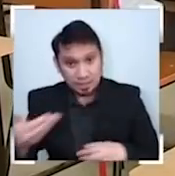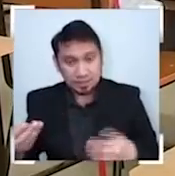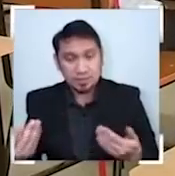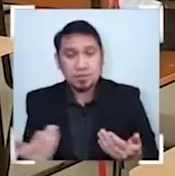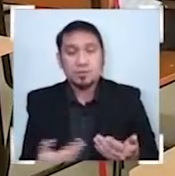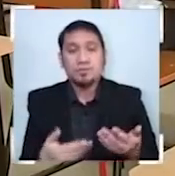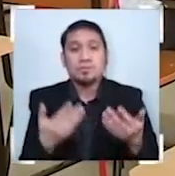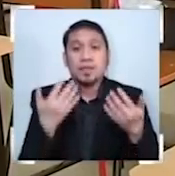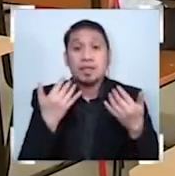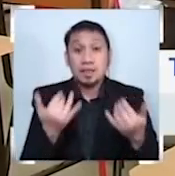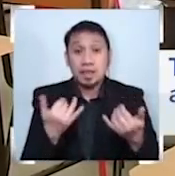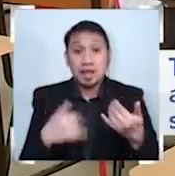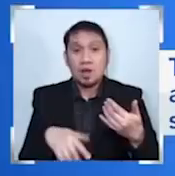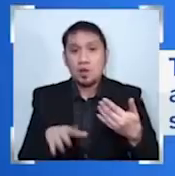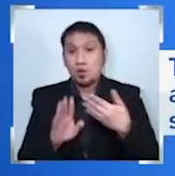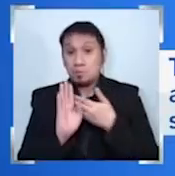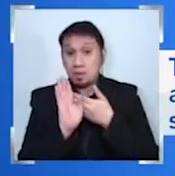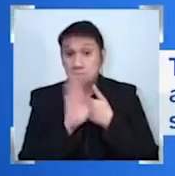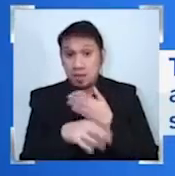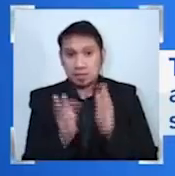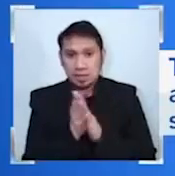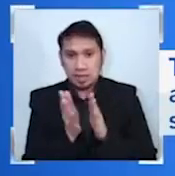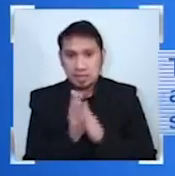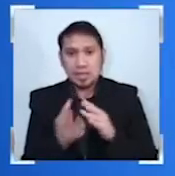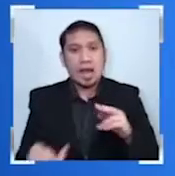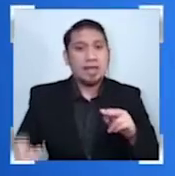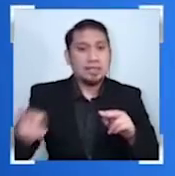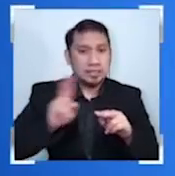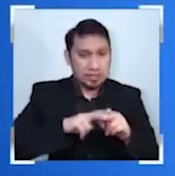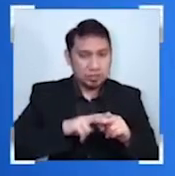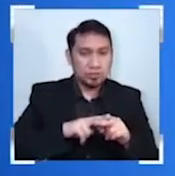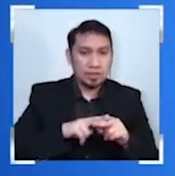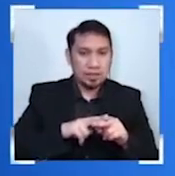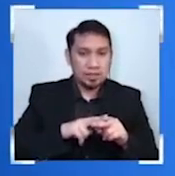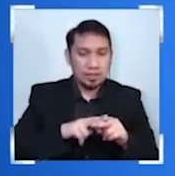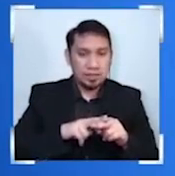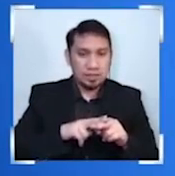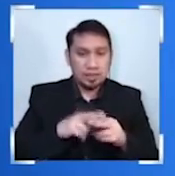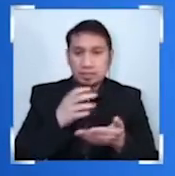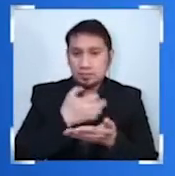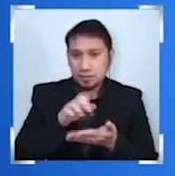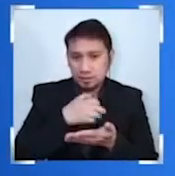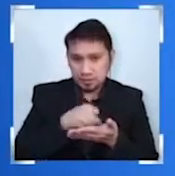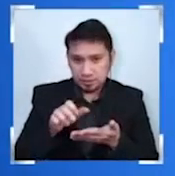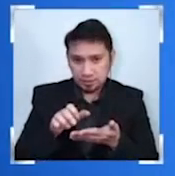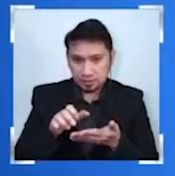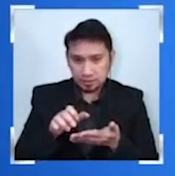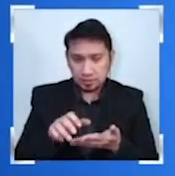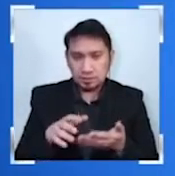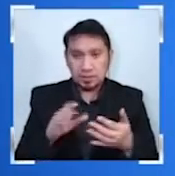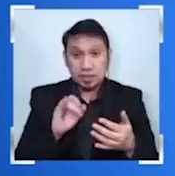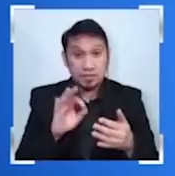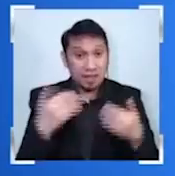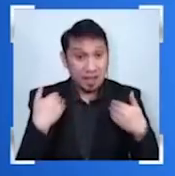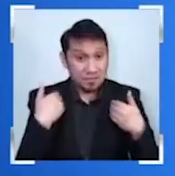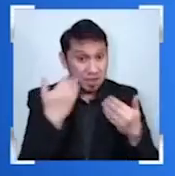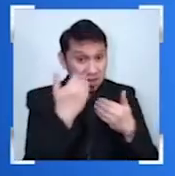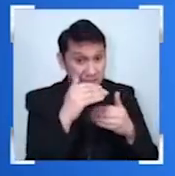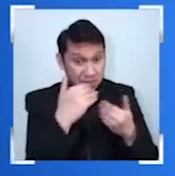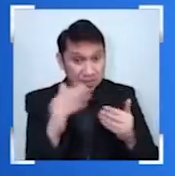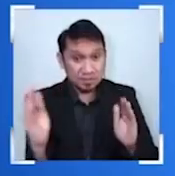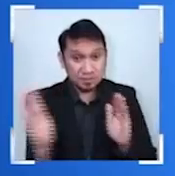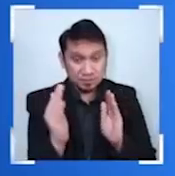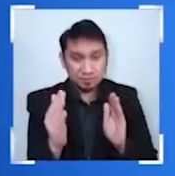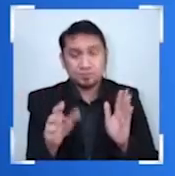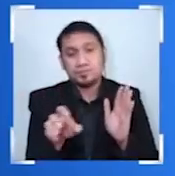ng face-to-face classes. Yung additional cost na kung sakaling magkaroon ng limited face-to-face, syempre yung mga testing,